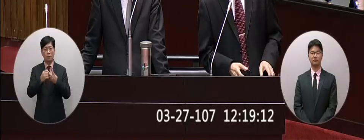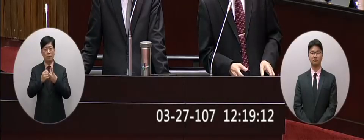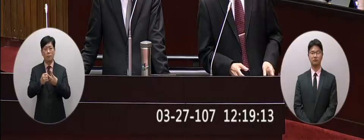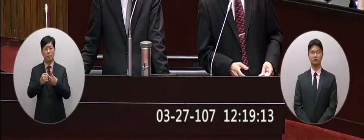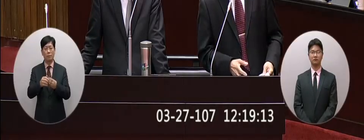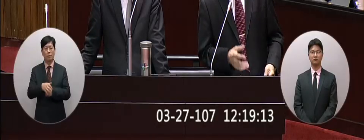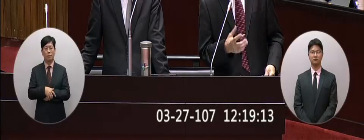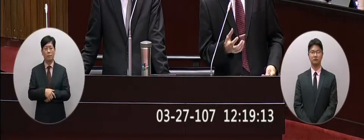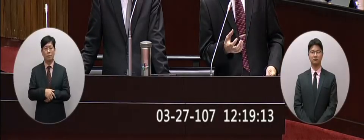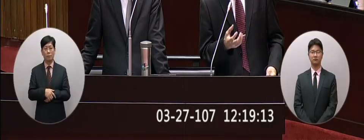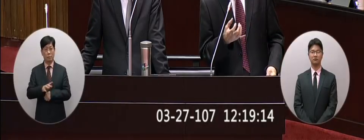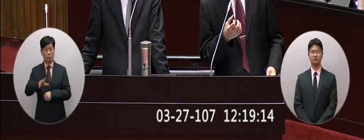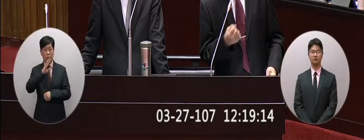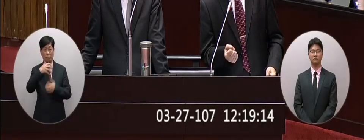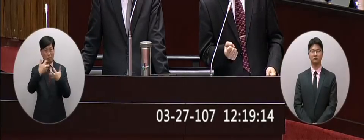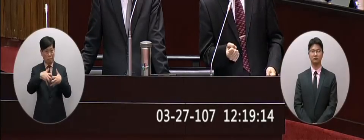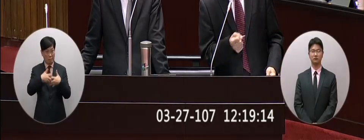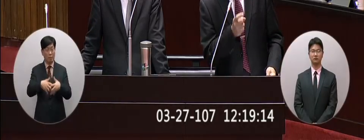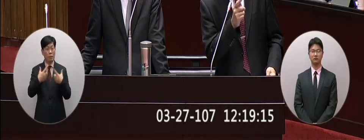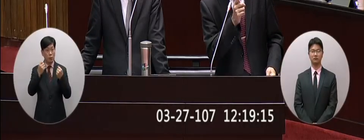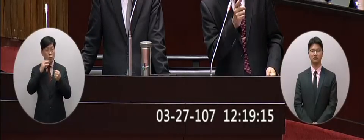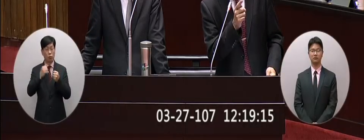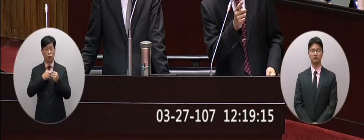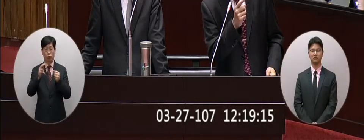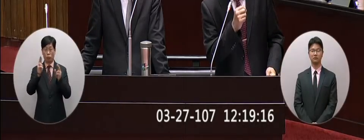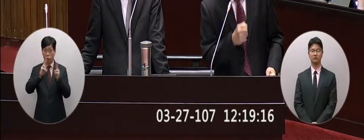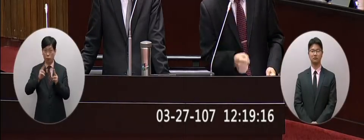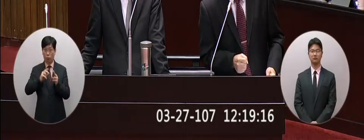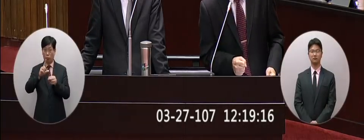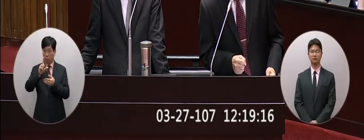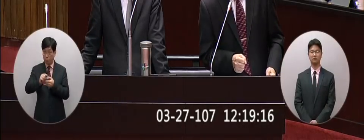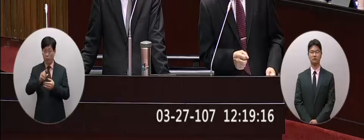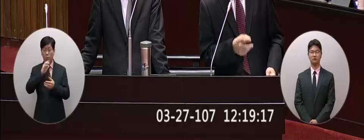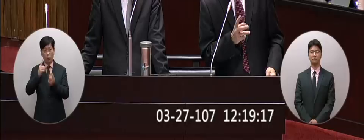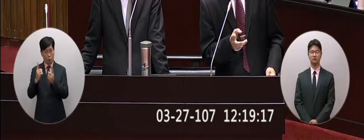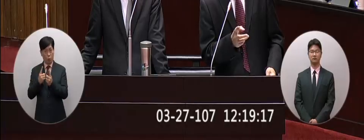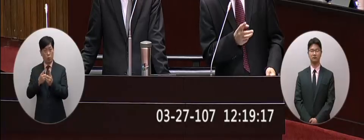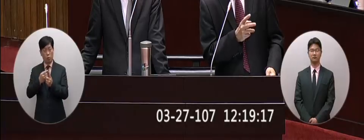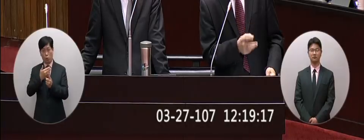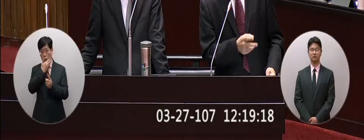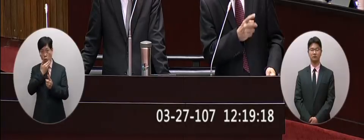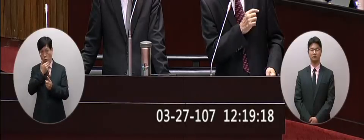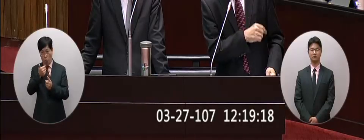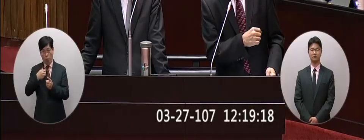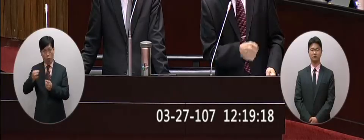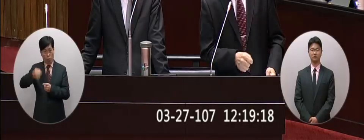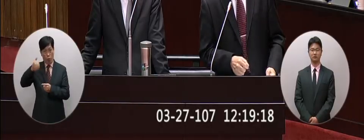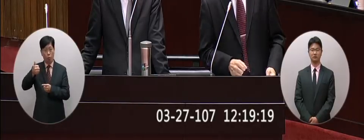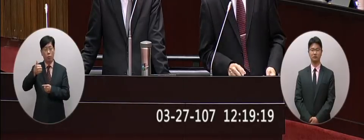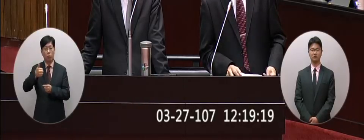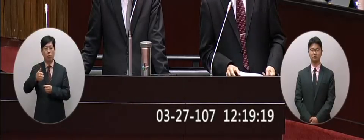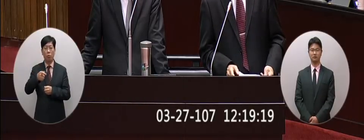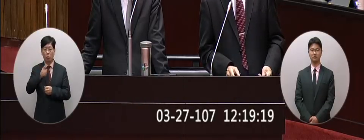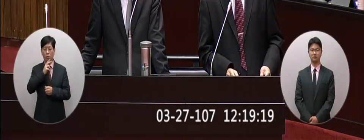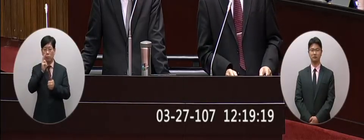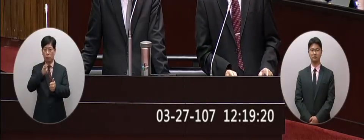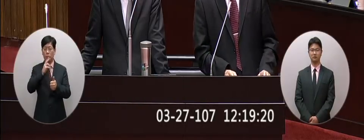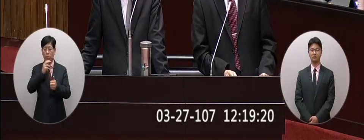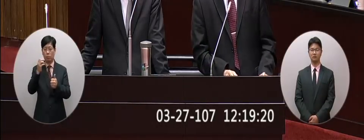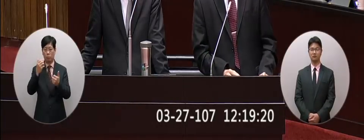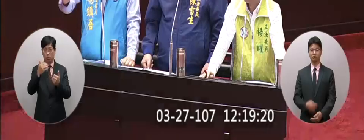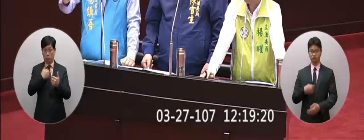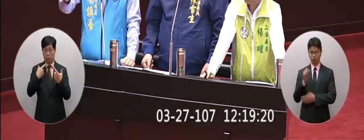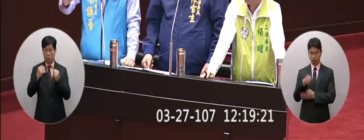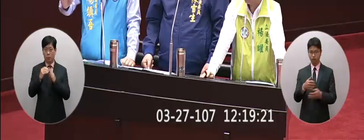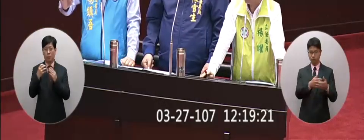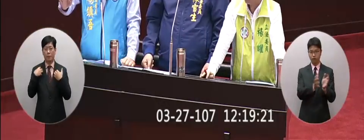呢，因为机组的容量小了以后，赌过电价相对是有利。那这两个呢，是我请能源局去做一个。 我肯定部长